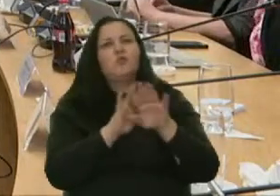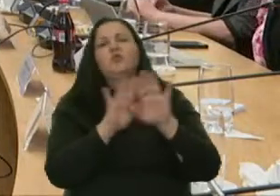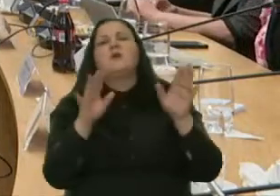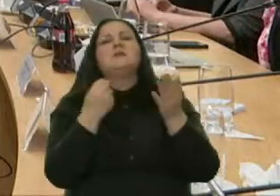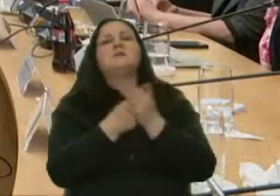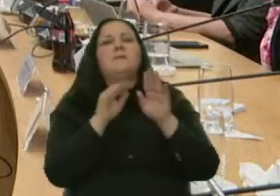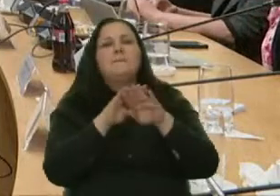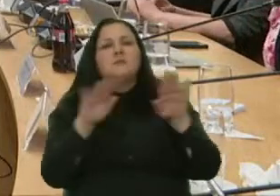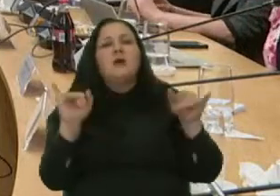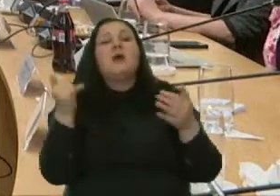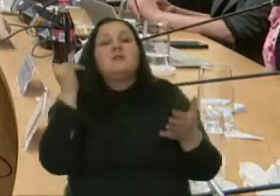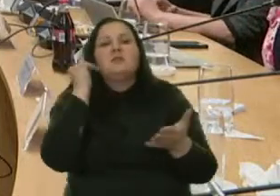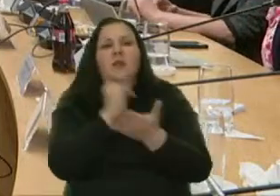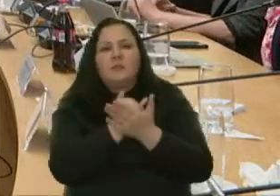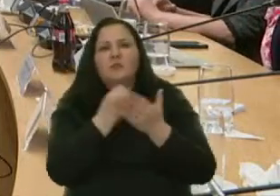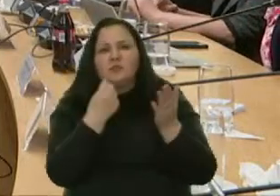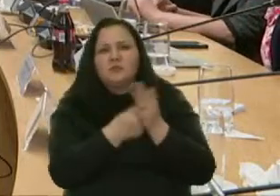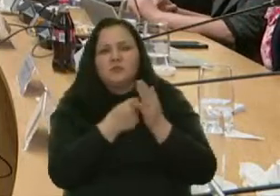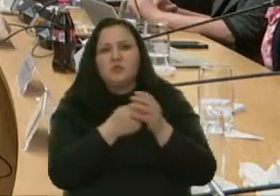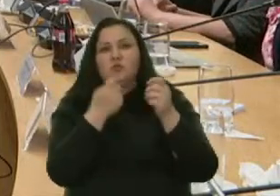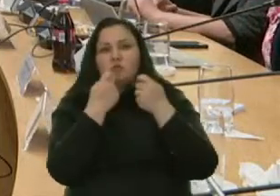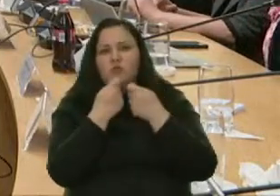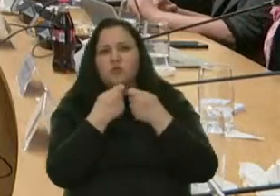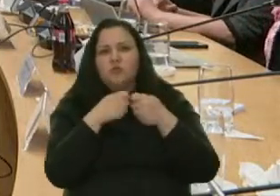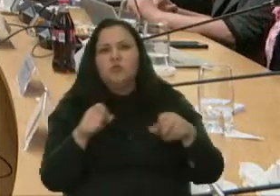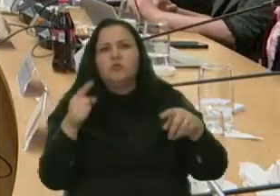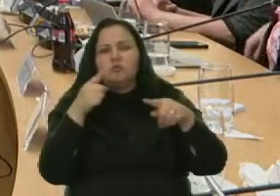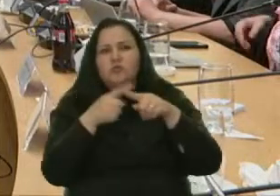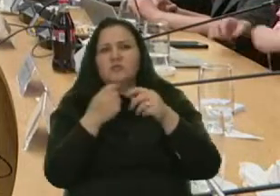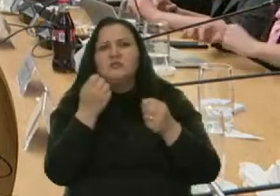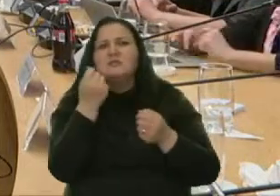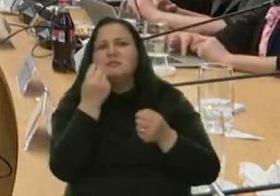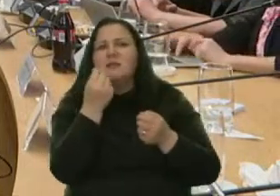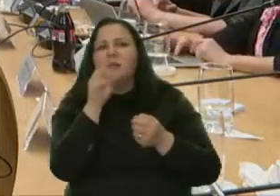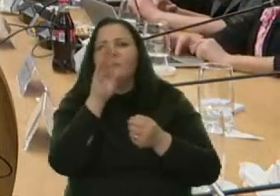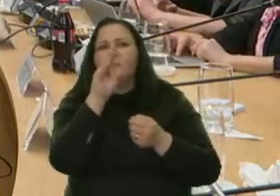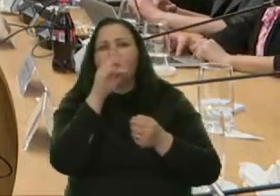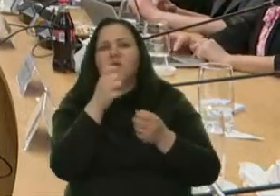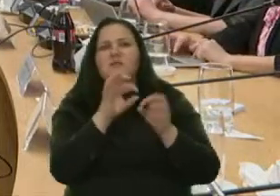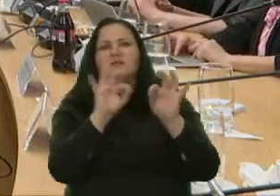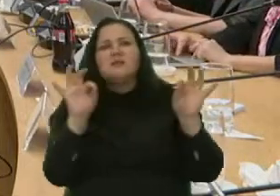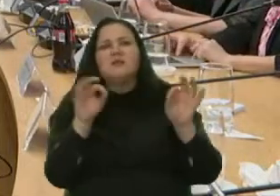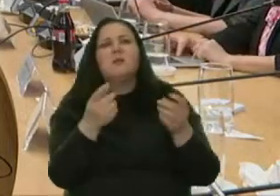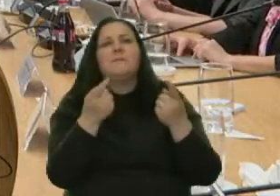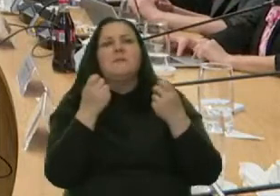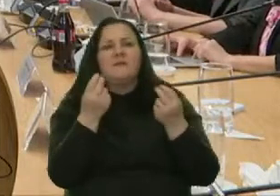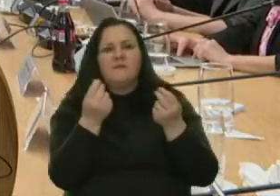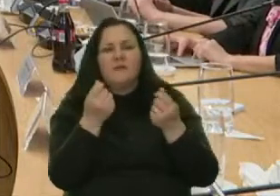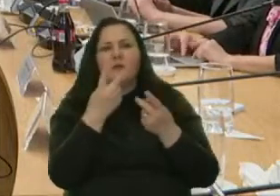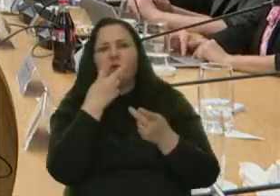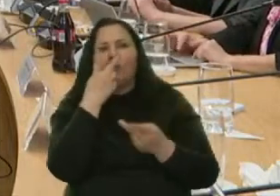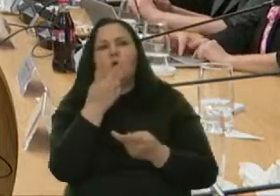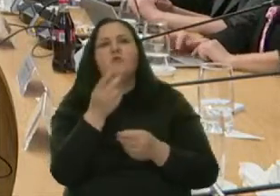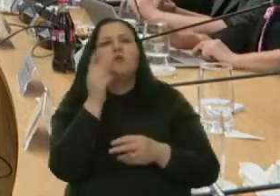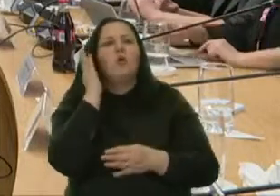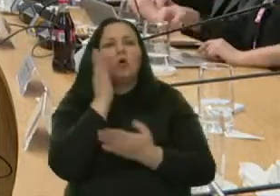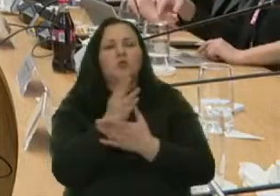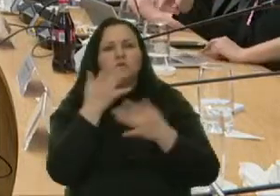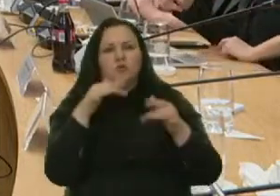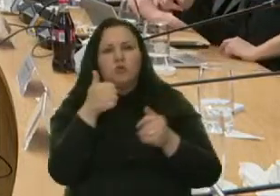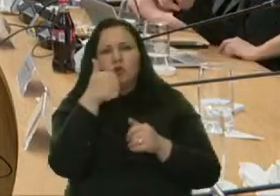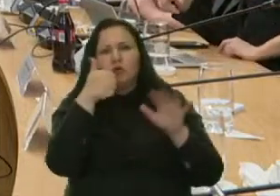salariului de bază a drepturilor salariale în tot tot ce Compune salariul brut Se asigură prin finanțare conform Ordonanței de Urgență